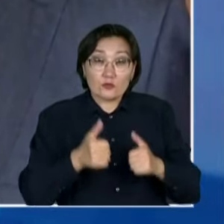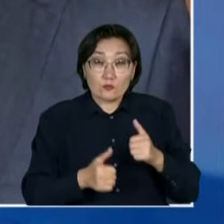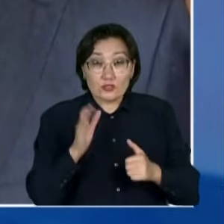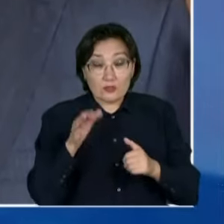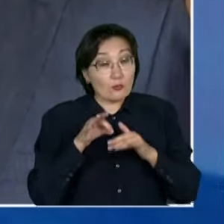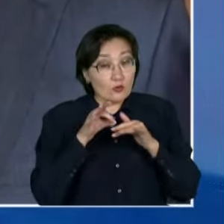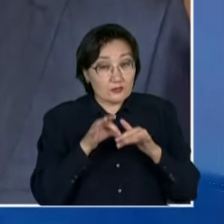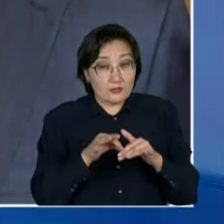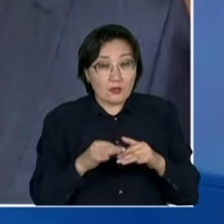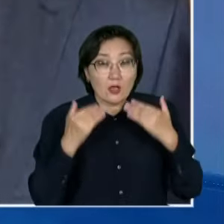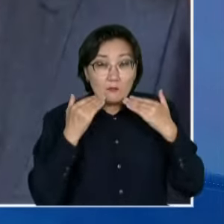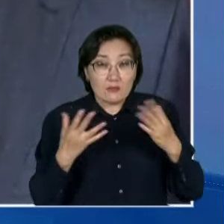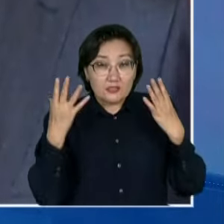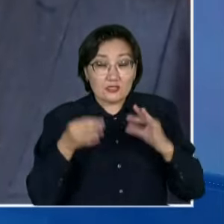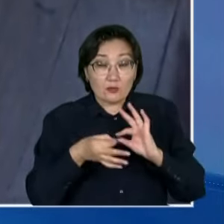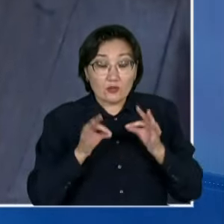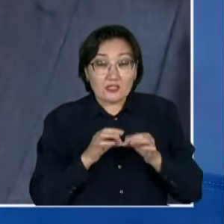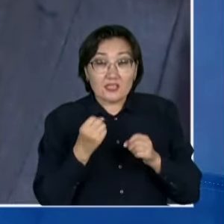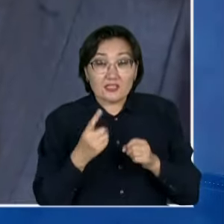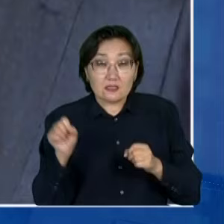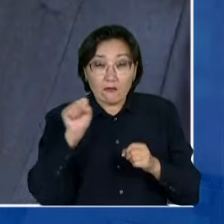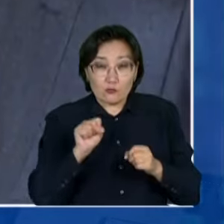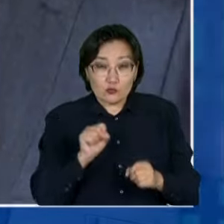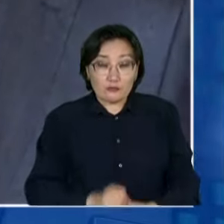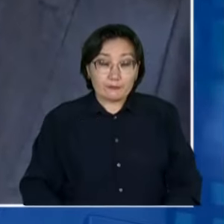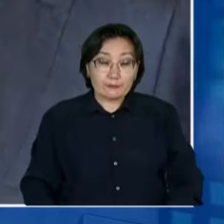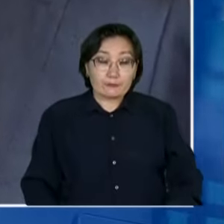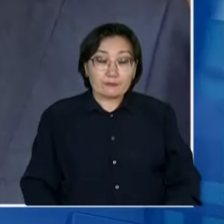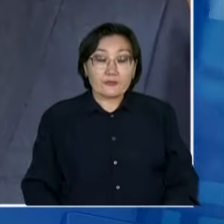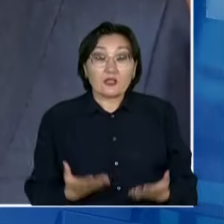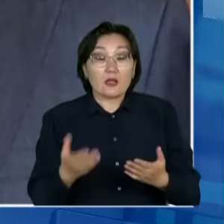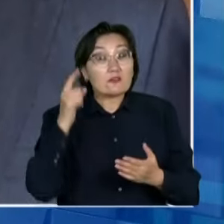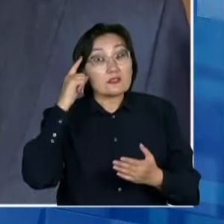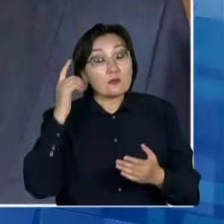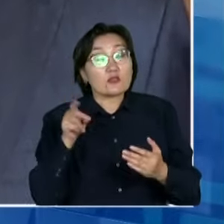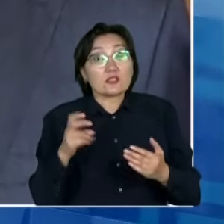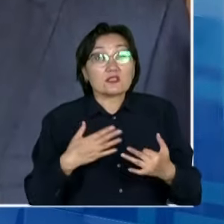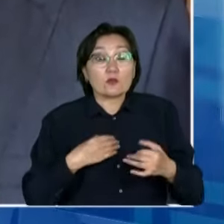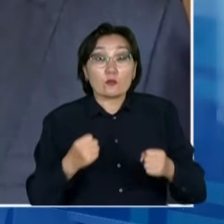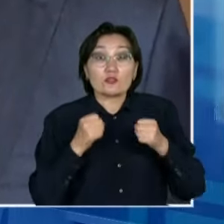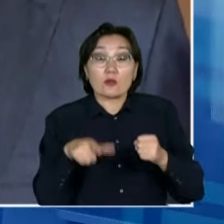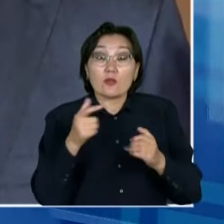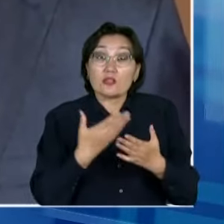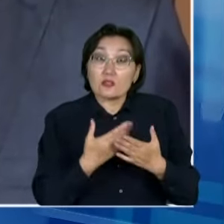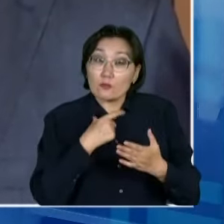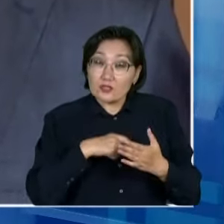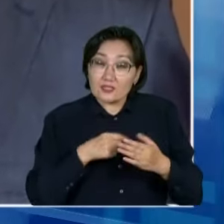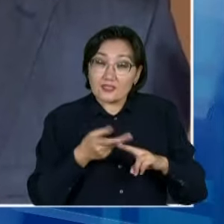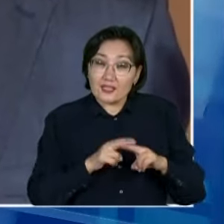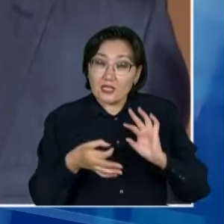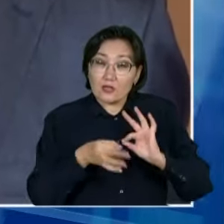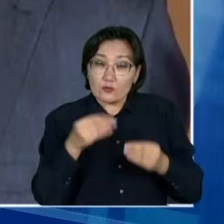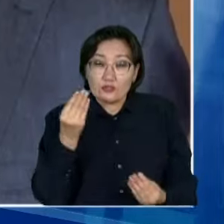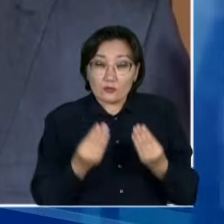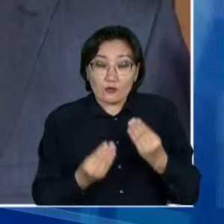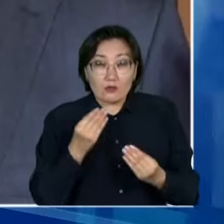будет проходить в последний день Олимпиады, 11 августа. А как вы думаете, как наши спортсмены покажут себя на этих Олимпийских играх